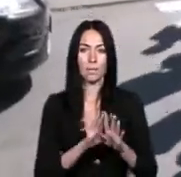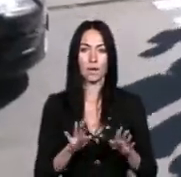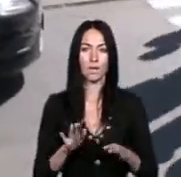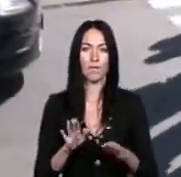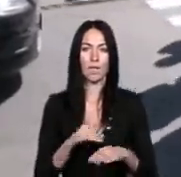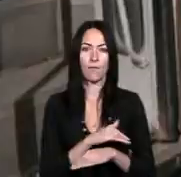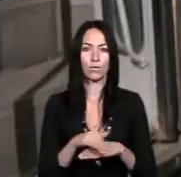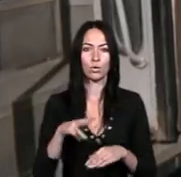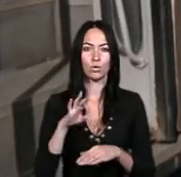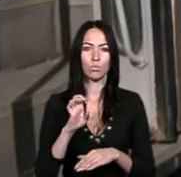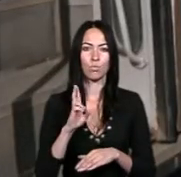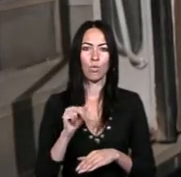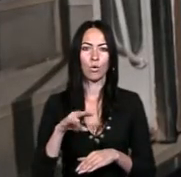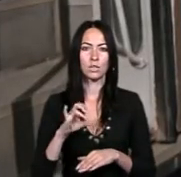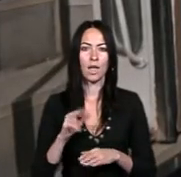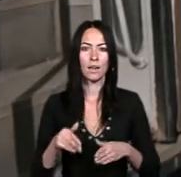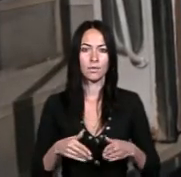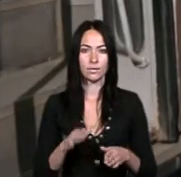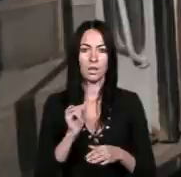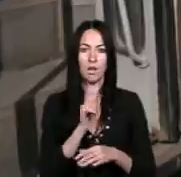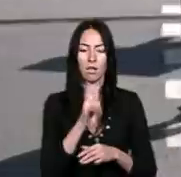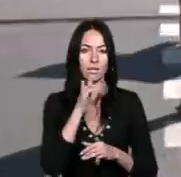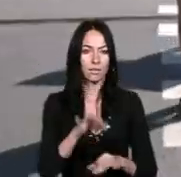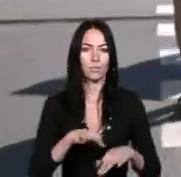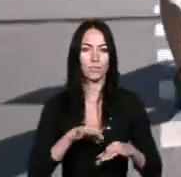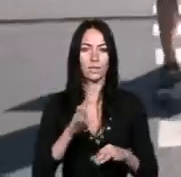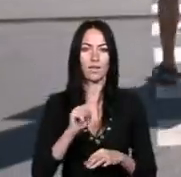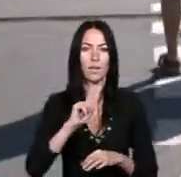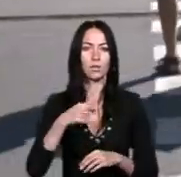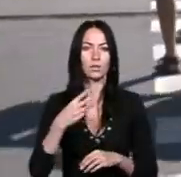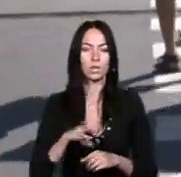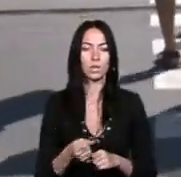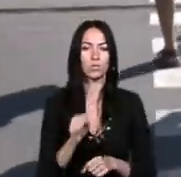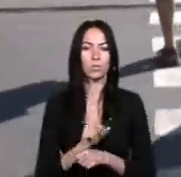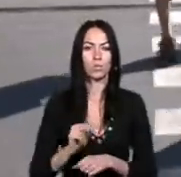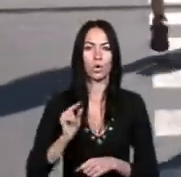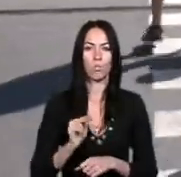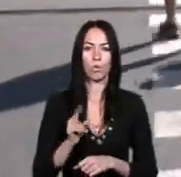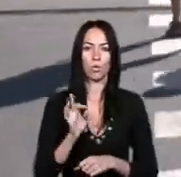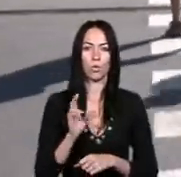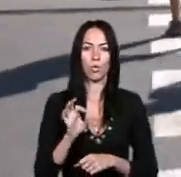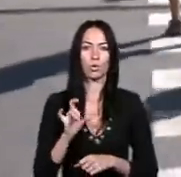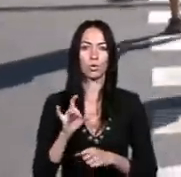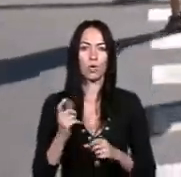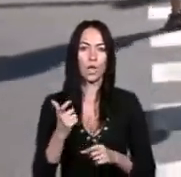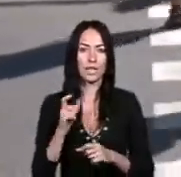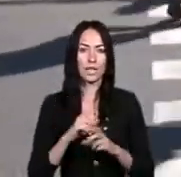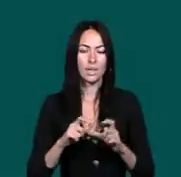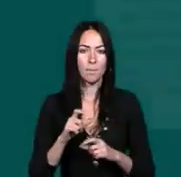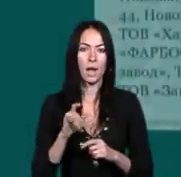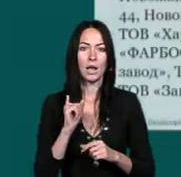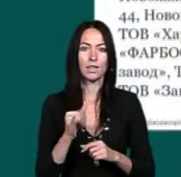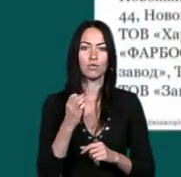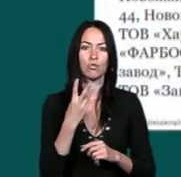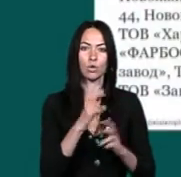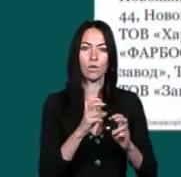вулиці Москалівської. Рух зупинявся на півтори години. Зупинити роботу «Коксохіма» та ще трьох заводів у Харкові просять і президента.